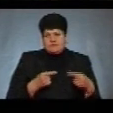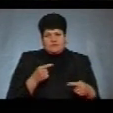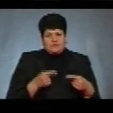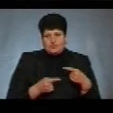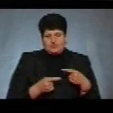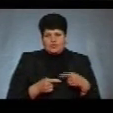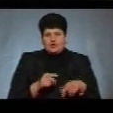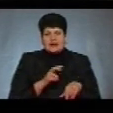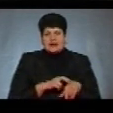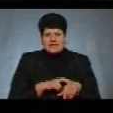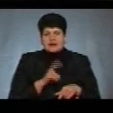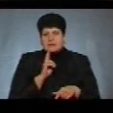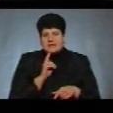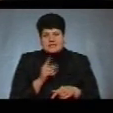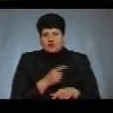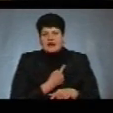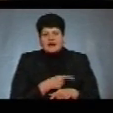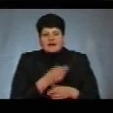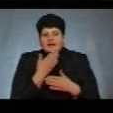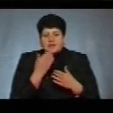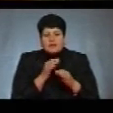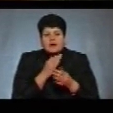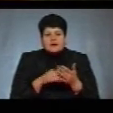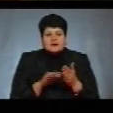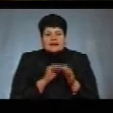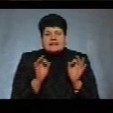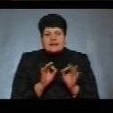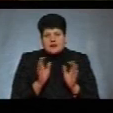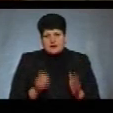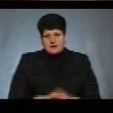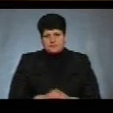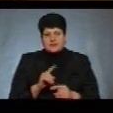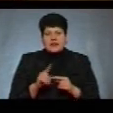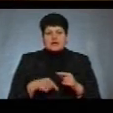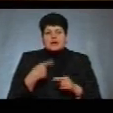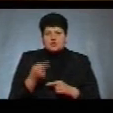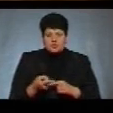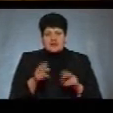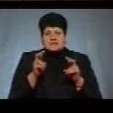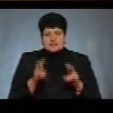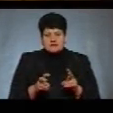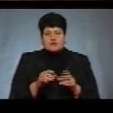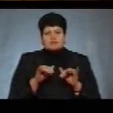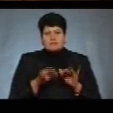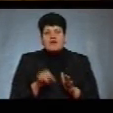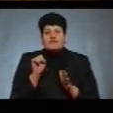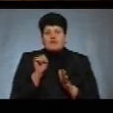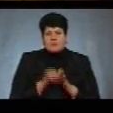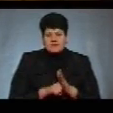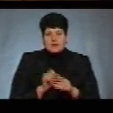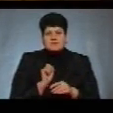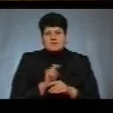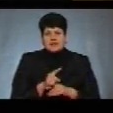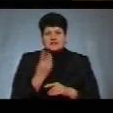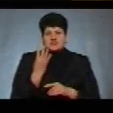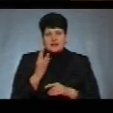лікарів Кременецької лікарні немає абсолютно ніяких. Наступне засідання у справі вбивства Віталія Ващенка призначили на